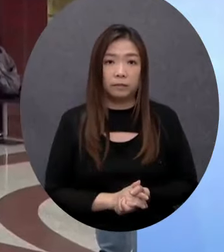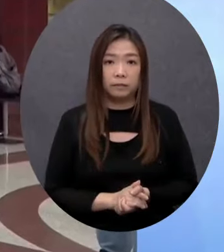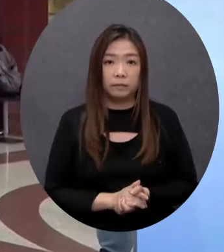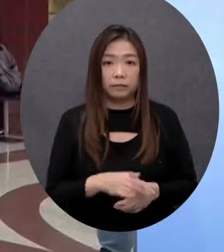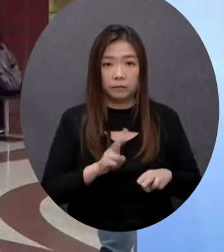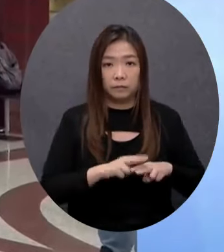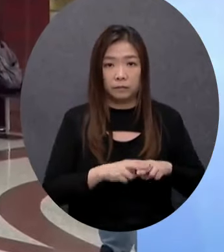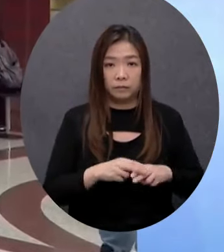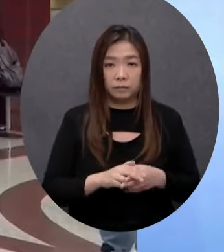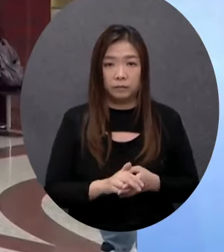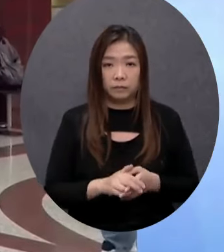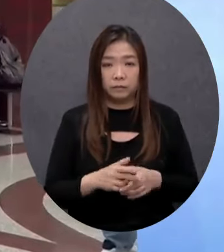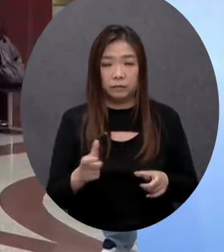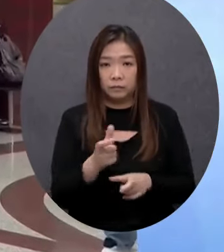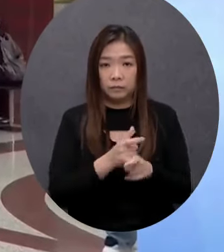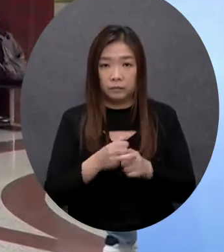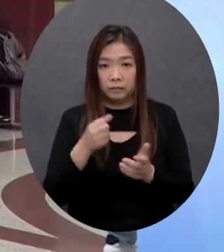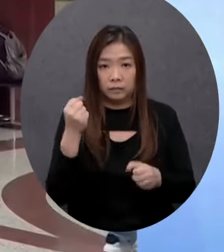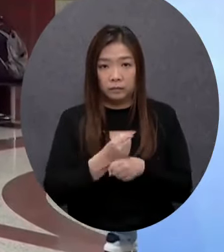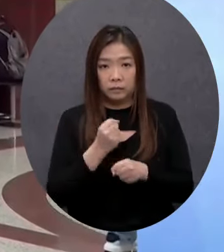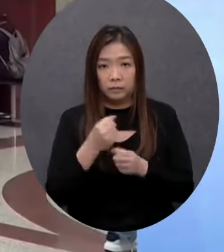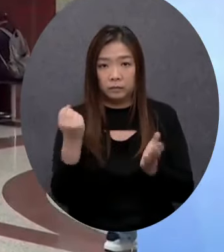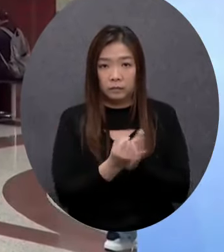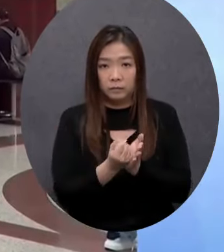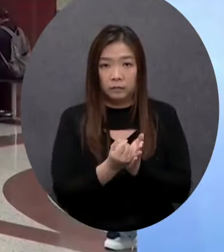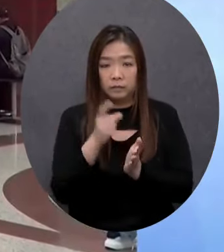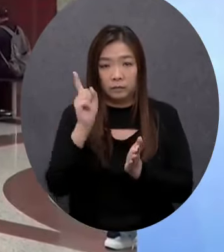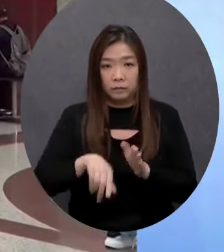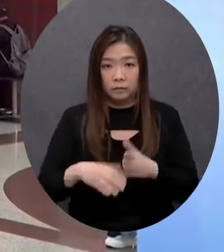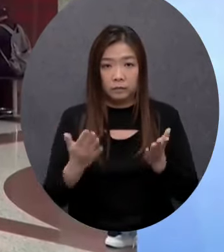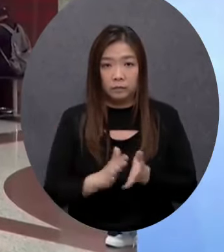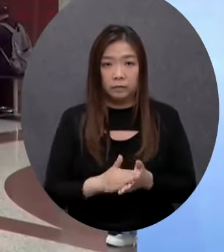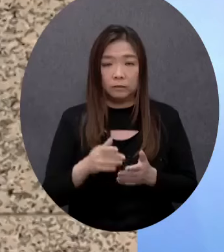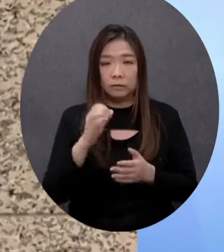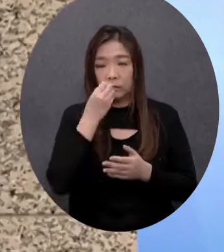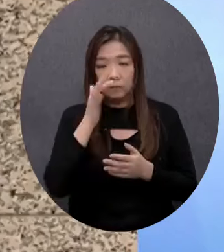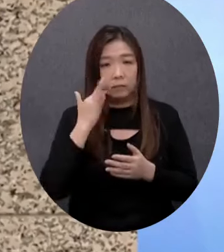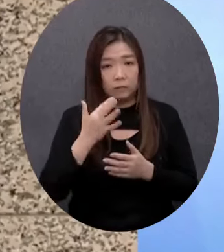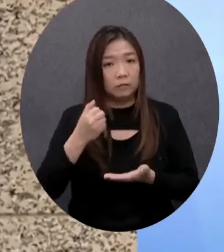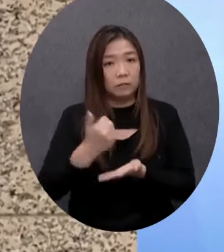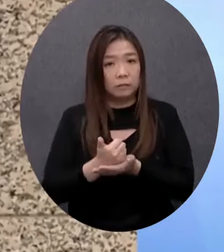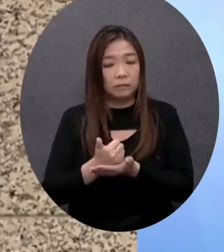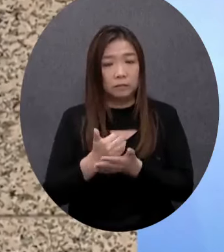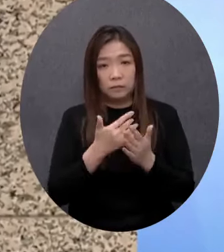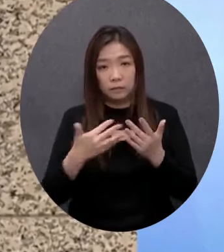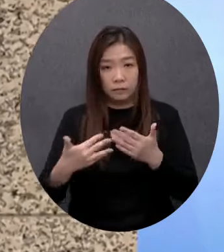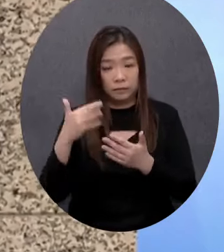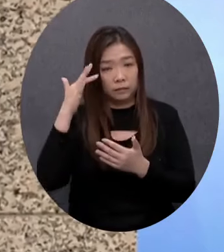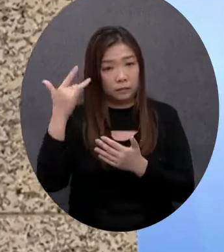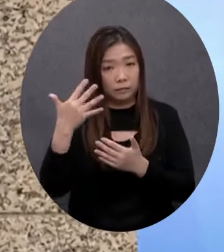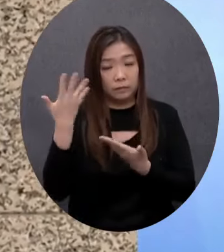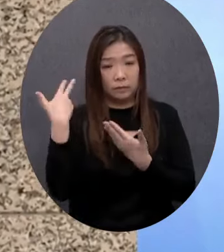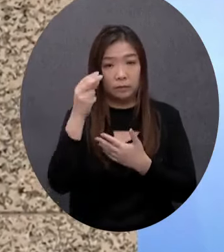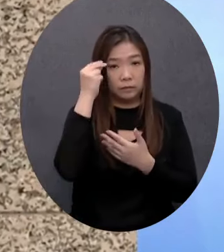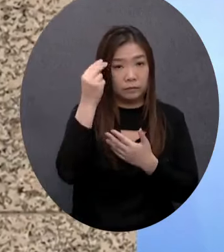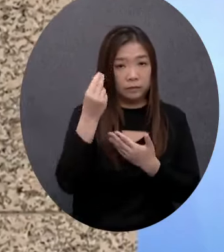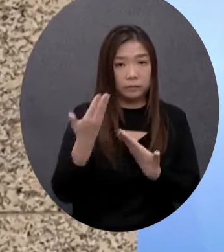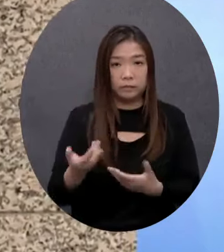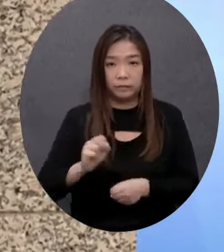内地持商务签注赴港的人士即日开始在港澳地区逗留期限由7日延长到